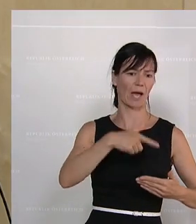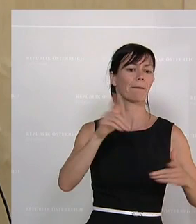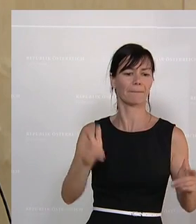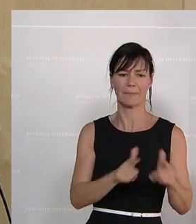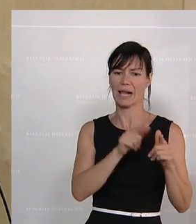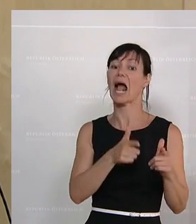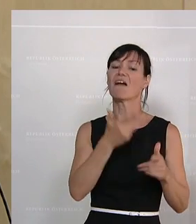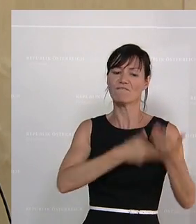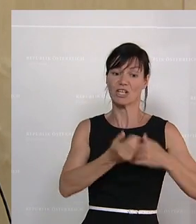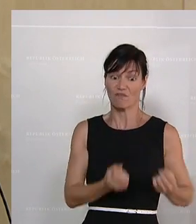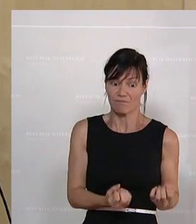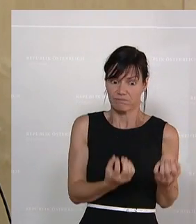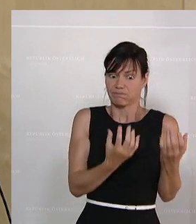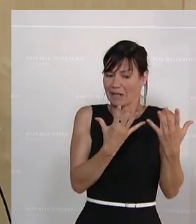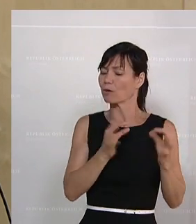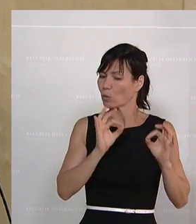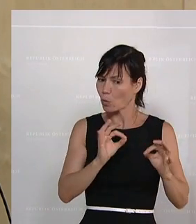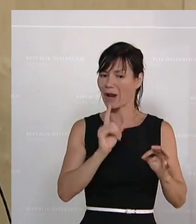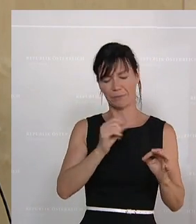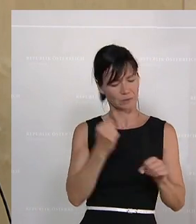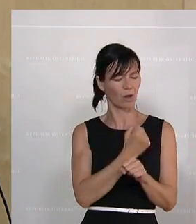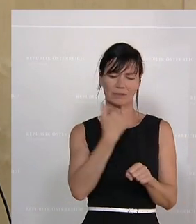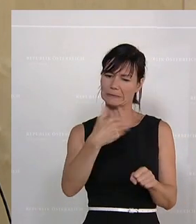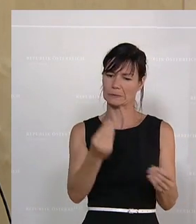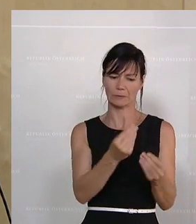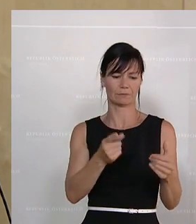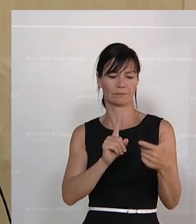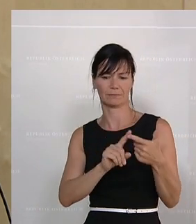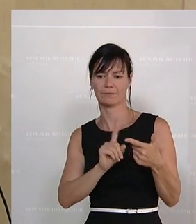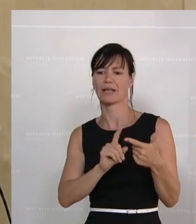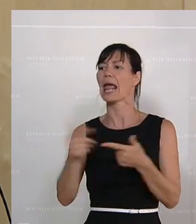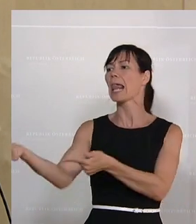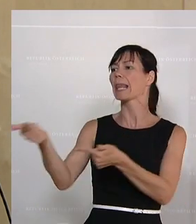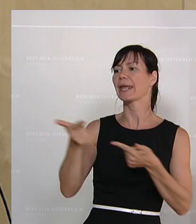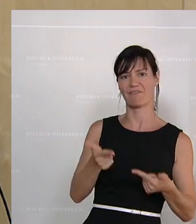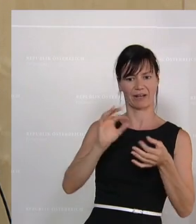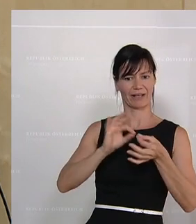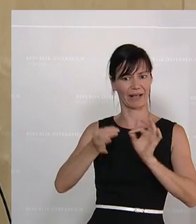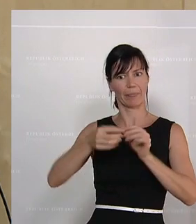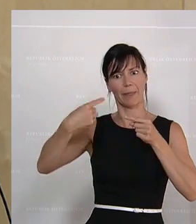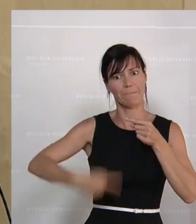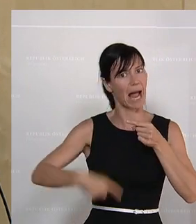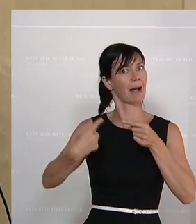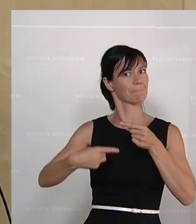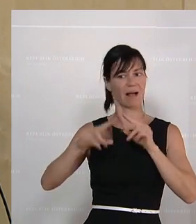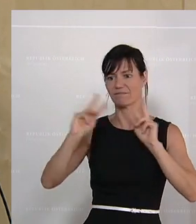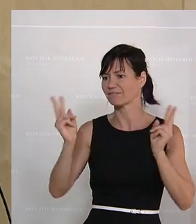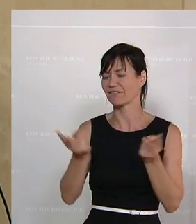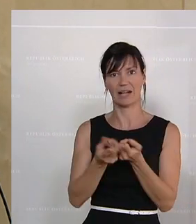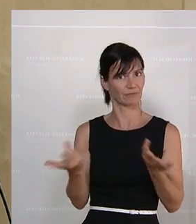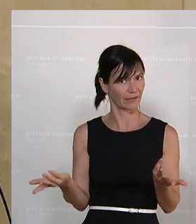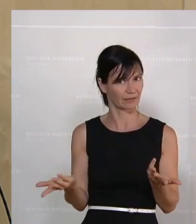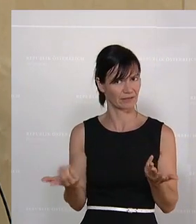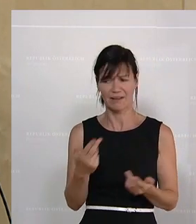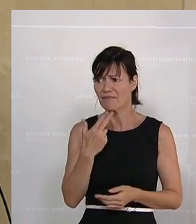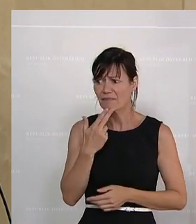gewachsen ist das sind natürlich auch pandemie bedingt die lieferketten unterbrochen worden sind auf der ganzen welt wer hätte sich gedacht dass ein quer